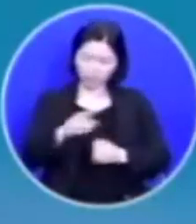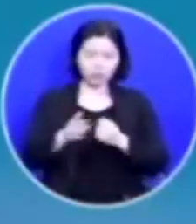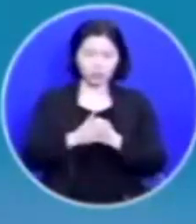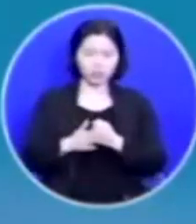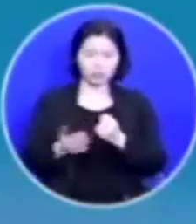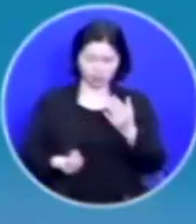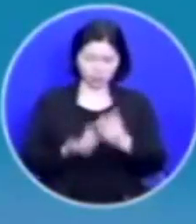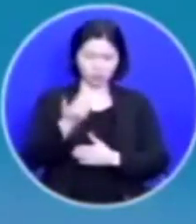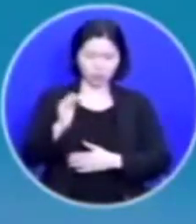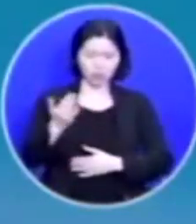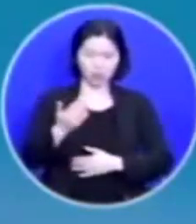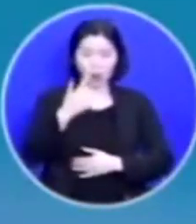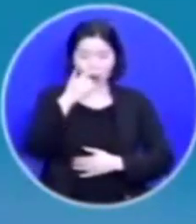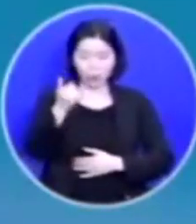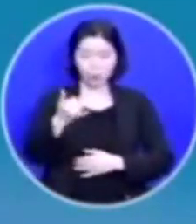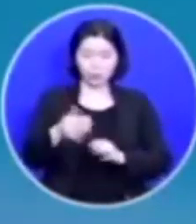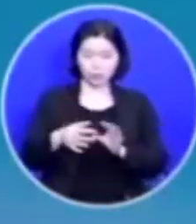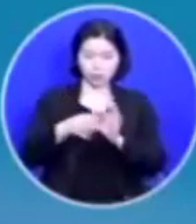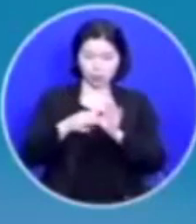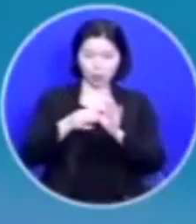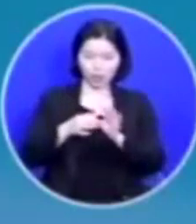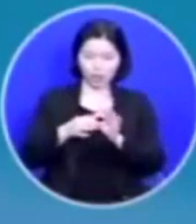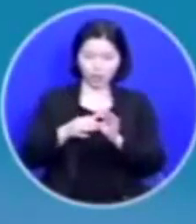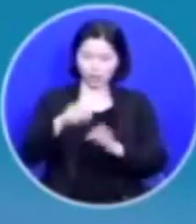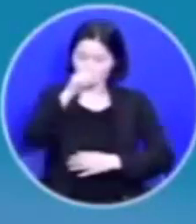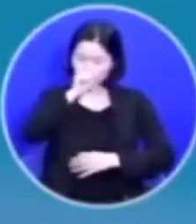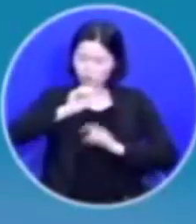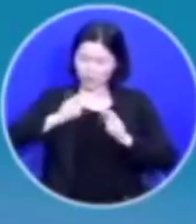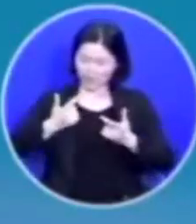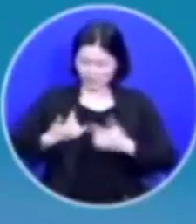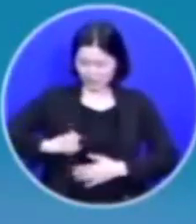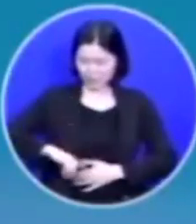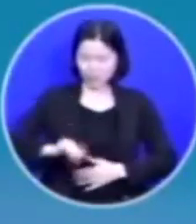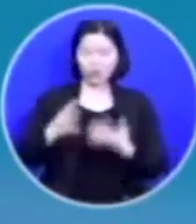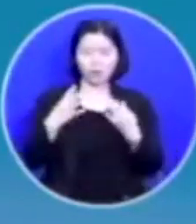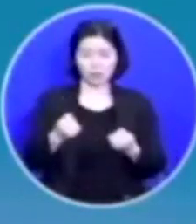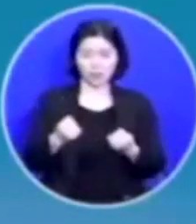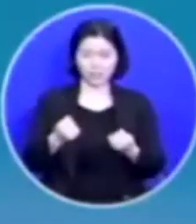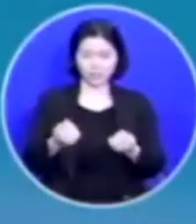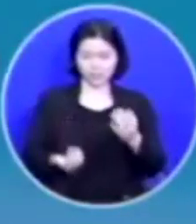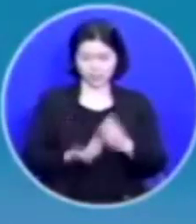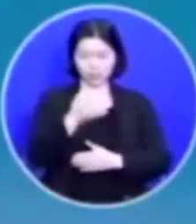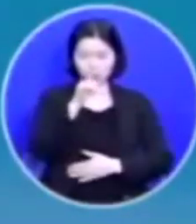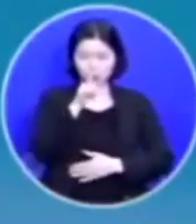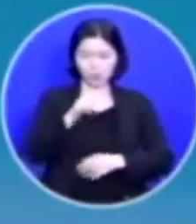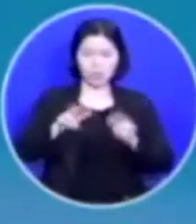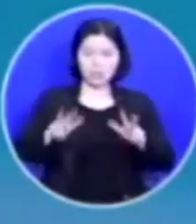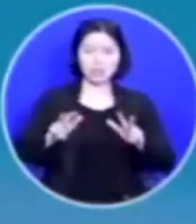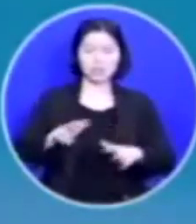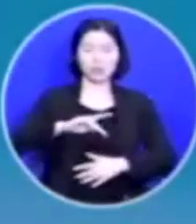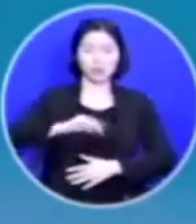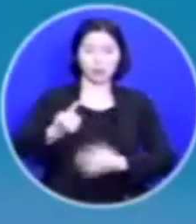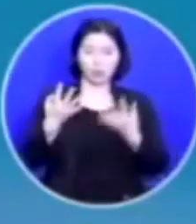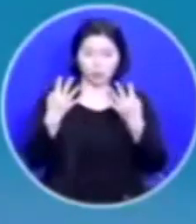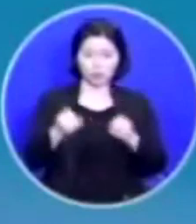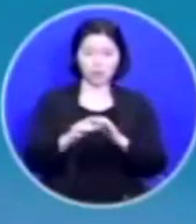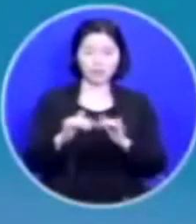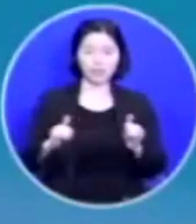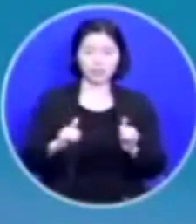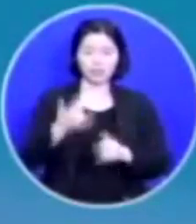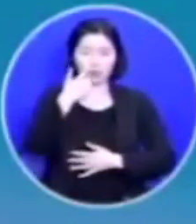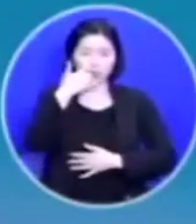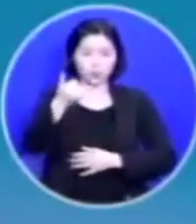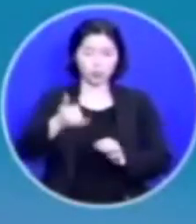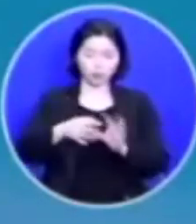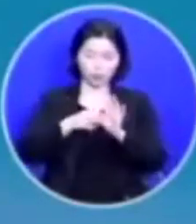부모님과 관계가 안 좋은 자녀들이 많아졌습니다 지금도 많은 사람들이 부모님과의 관계가